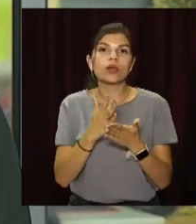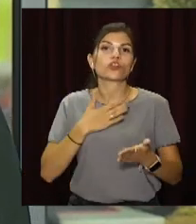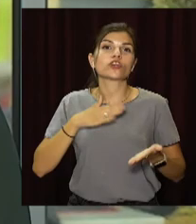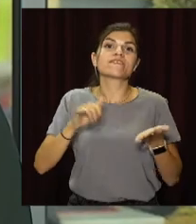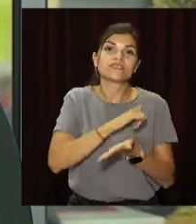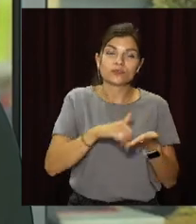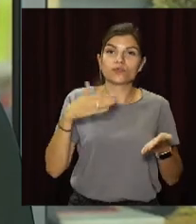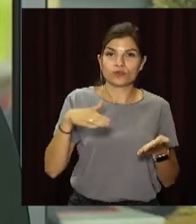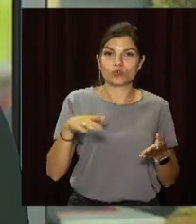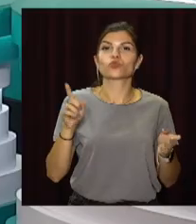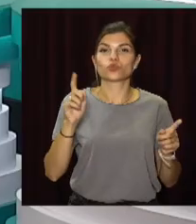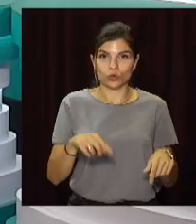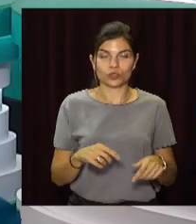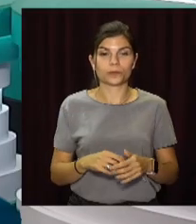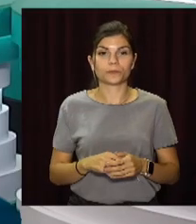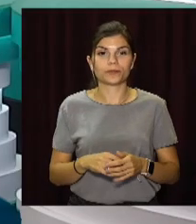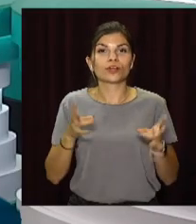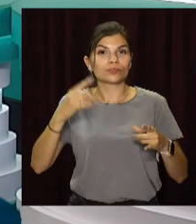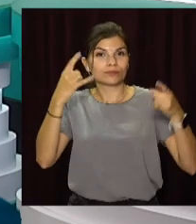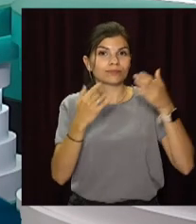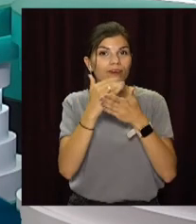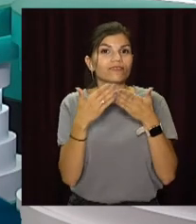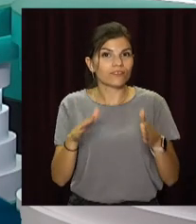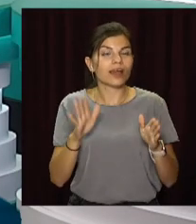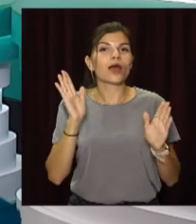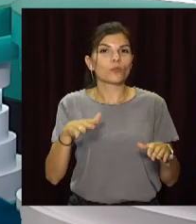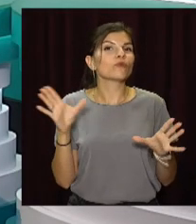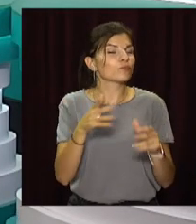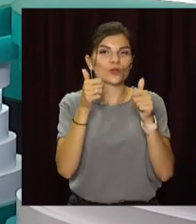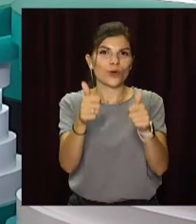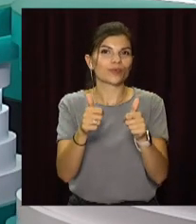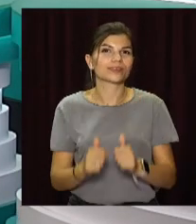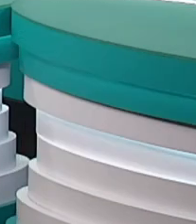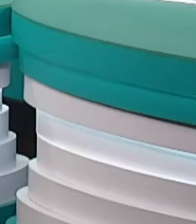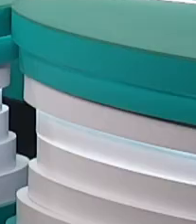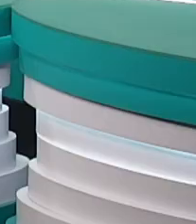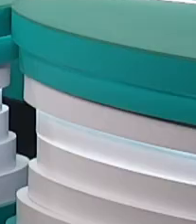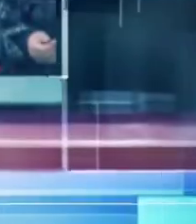та на нашому YouTube-каналі. Залишайтесь відкритим і нехай все буде добре.